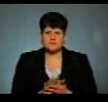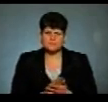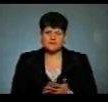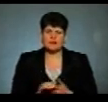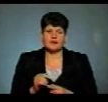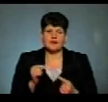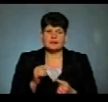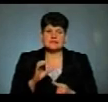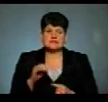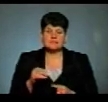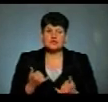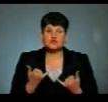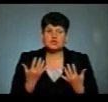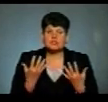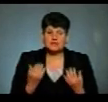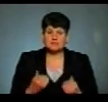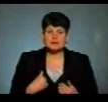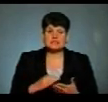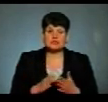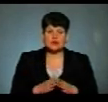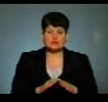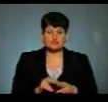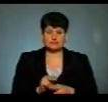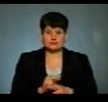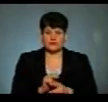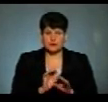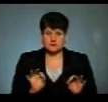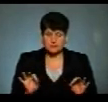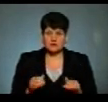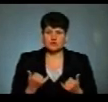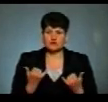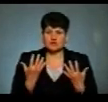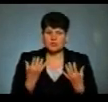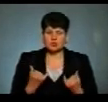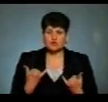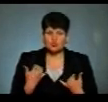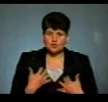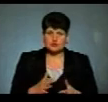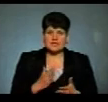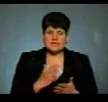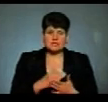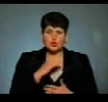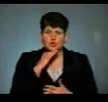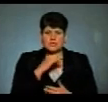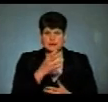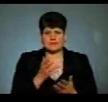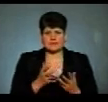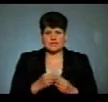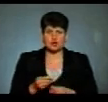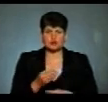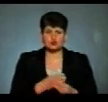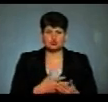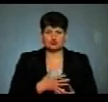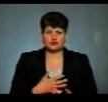антисептиків. На сьогоднішній день ми ситуацію виправили. У нас на сьогоднішній день вже є достатня кількість апаратів